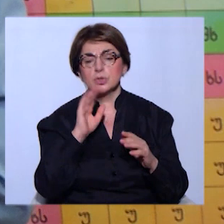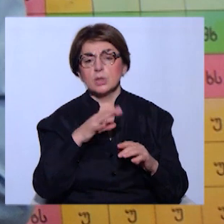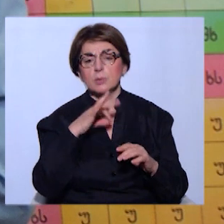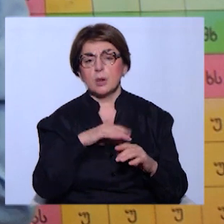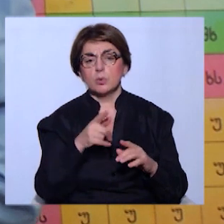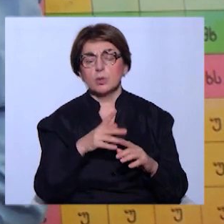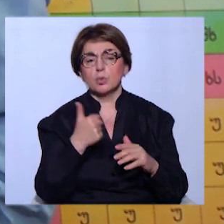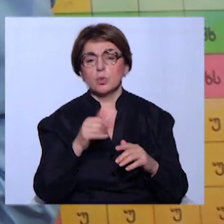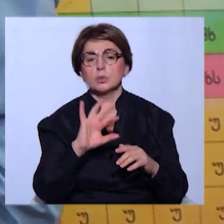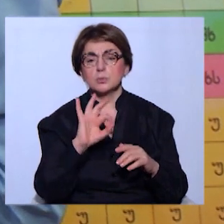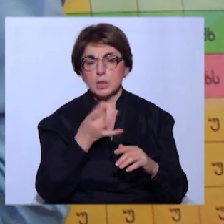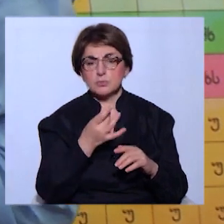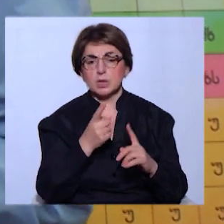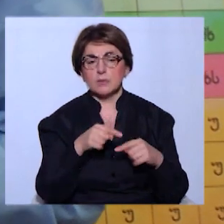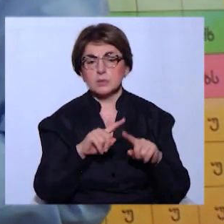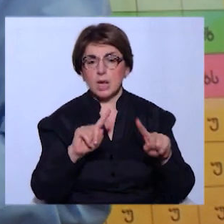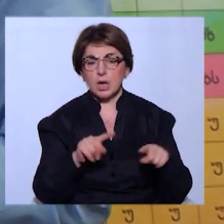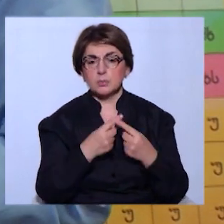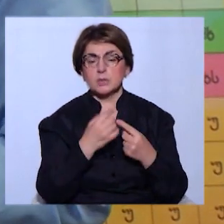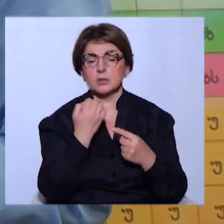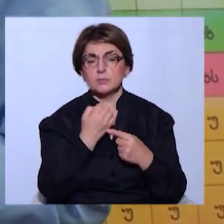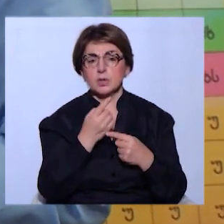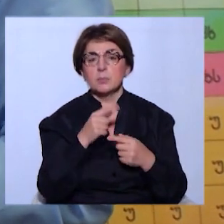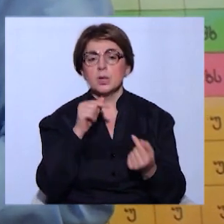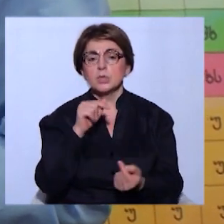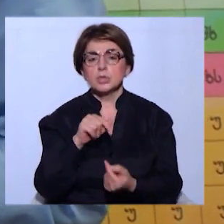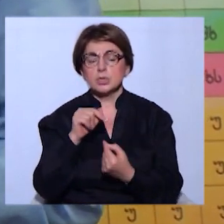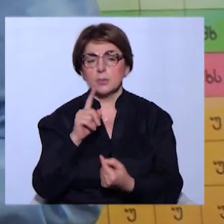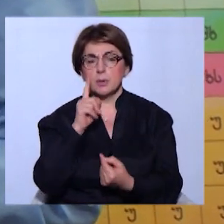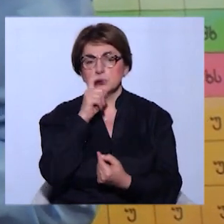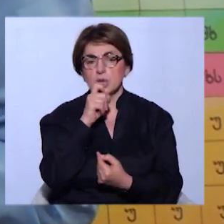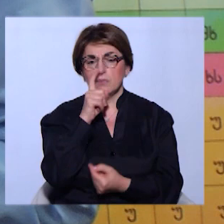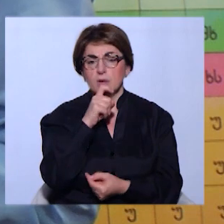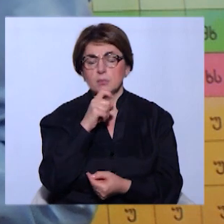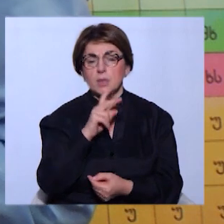H2SO3, გოგირდოვანი მჟავა და H2SO4,